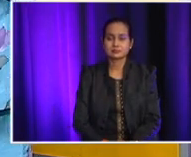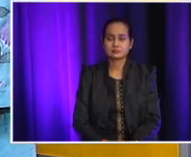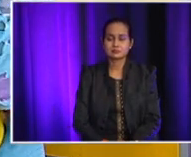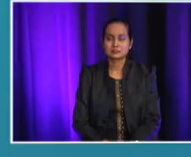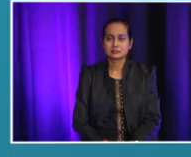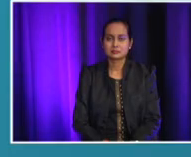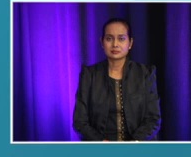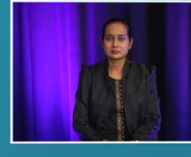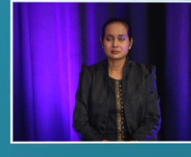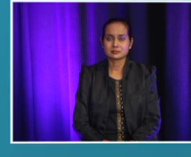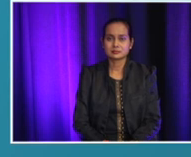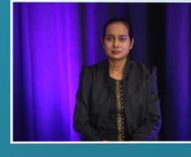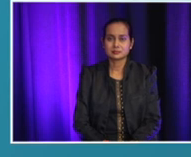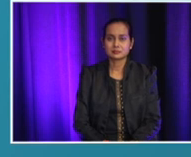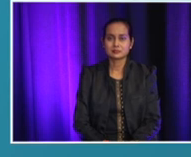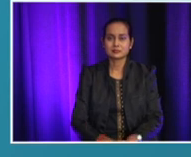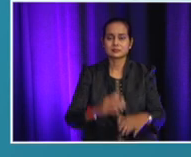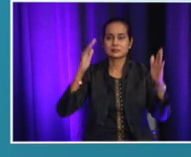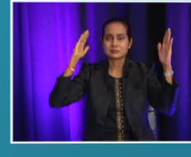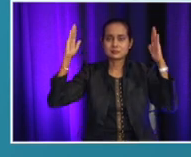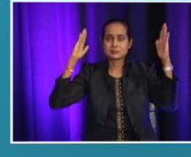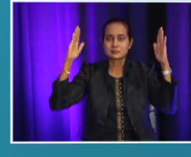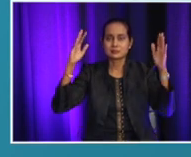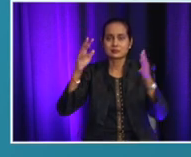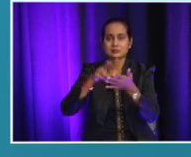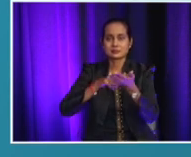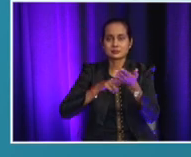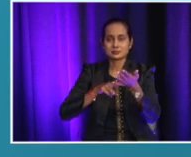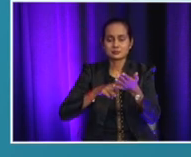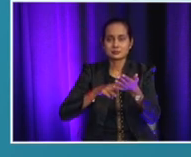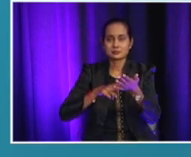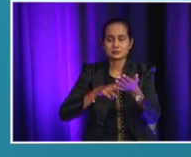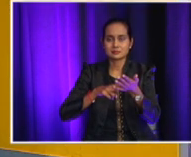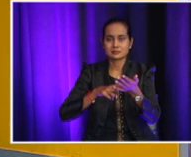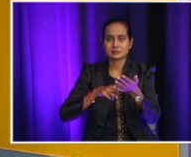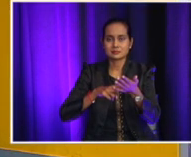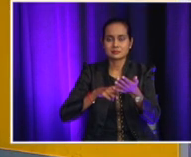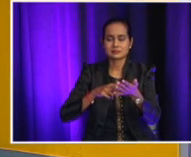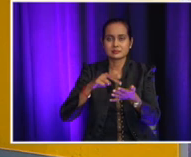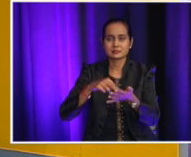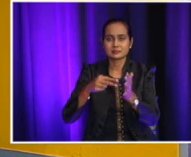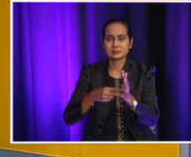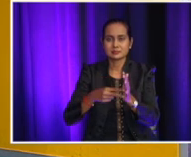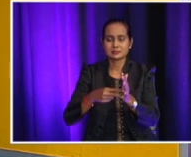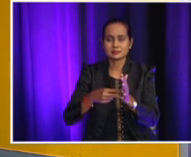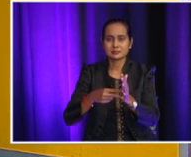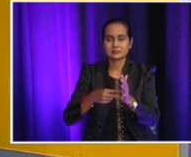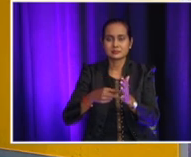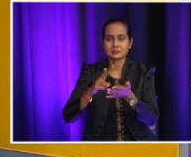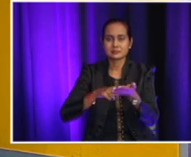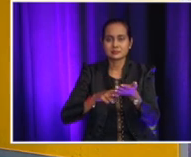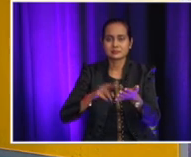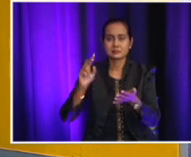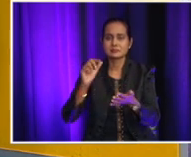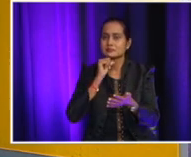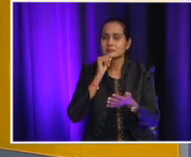slogan jadi Malaysia membaca di sini merujuk bahwa pembacaan bukan murid sekolah aja